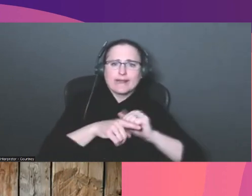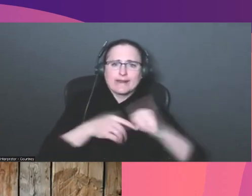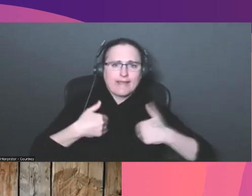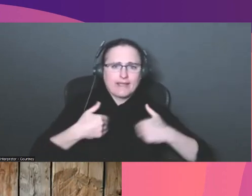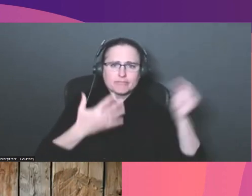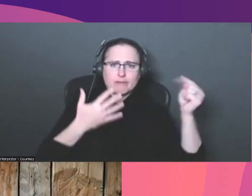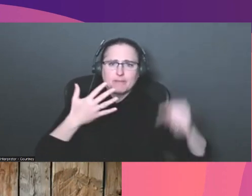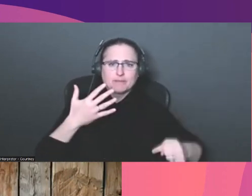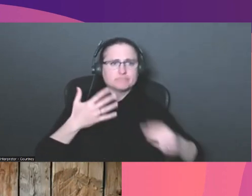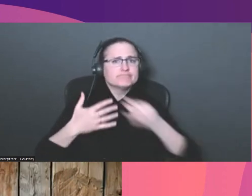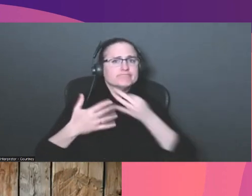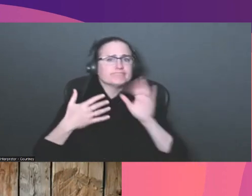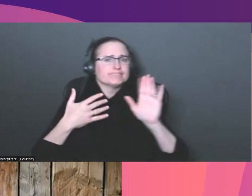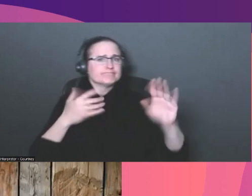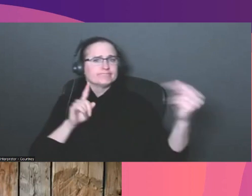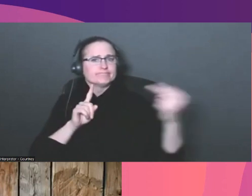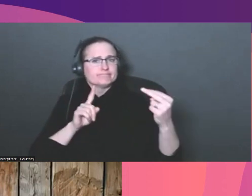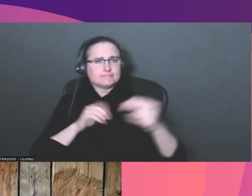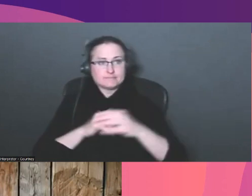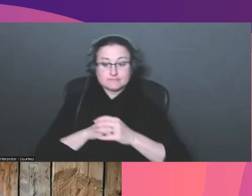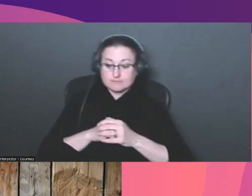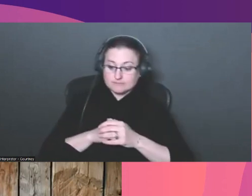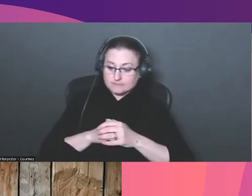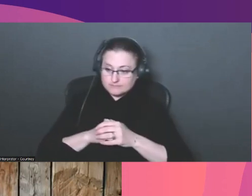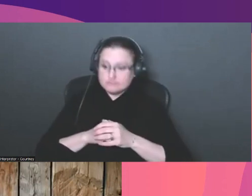du counseling, quelle sorte de formation nous pouvons offrir?